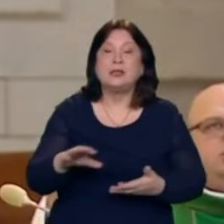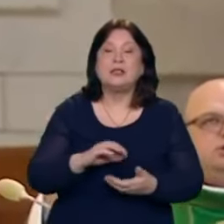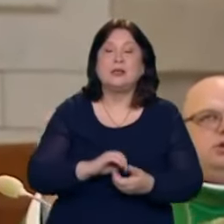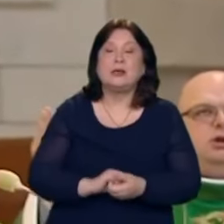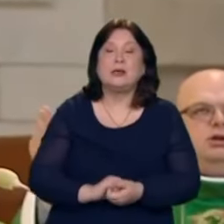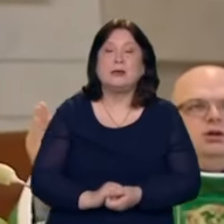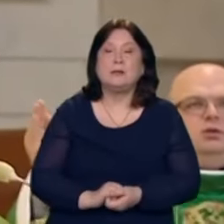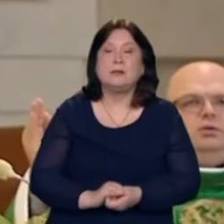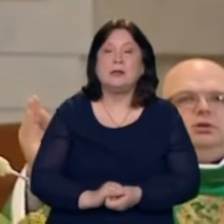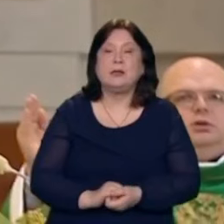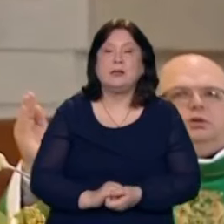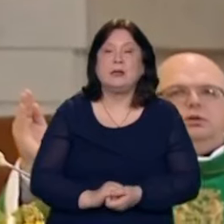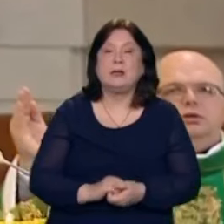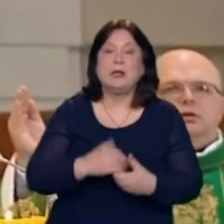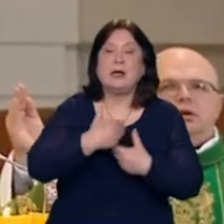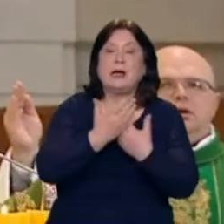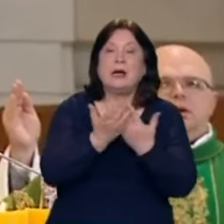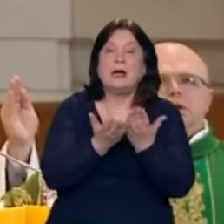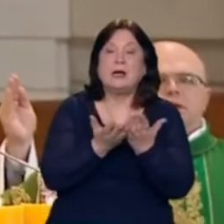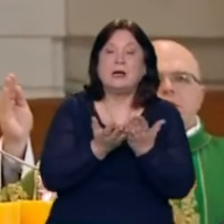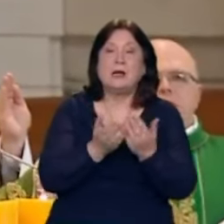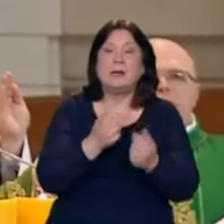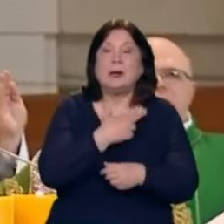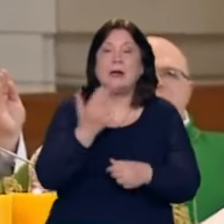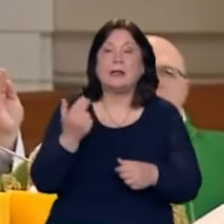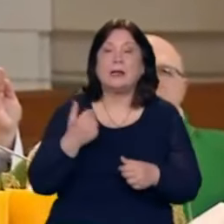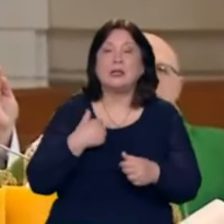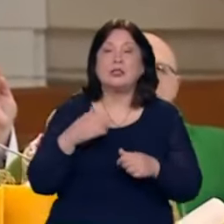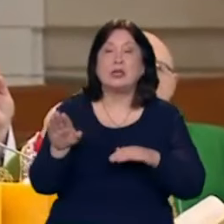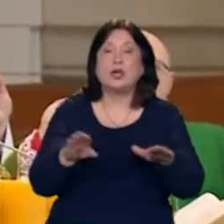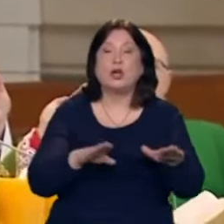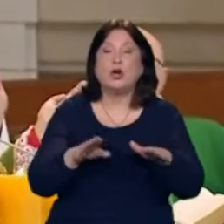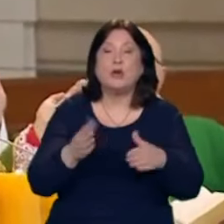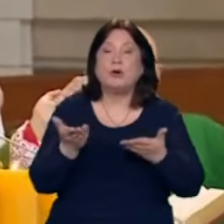na ziemi chleba